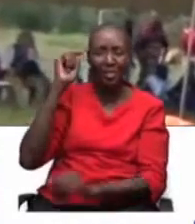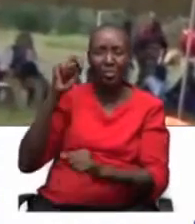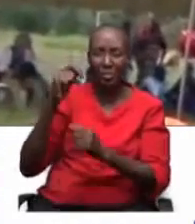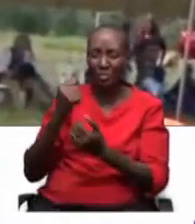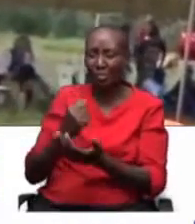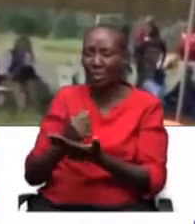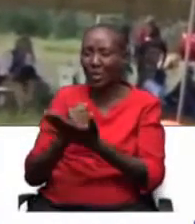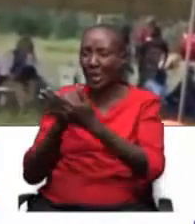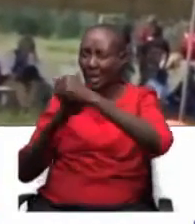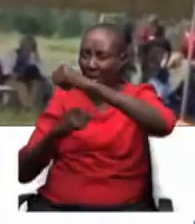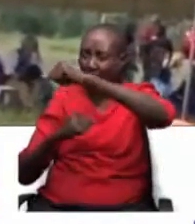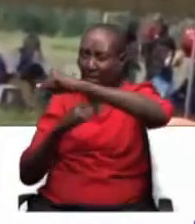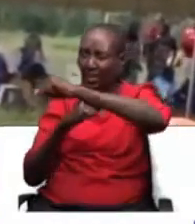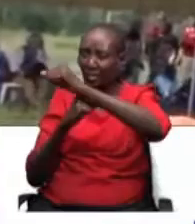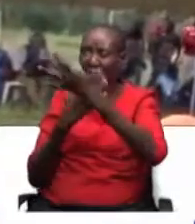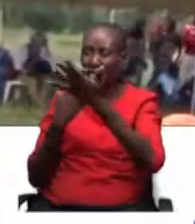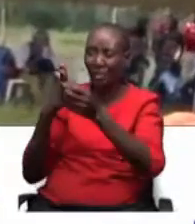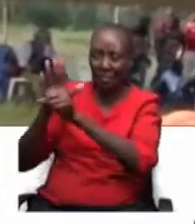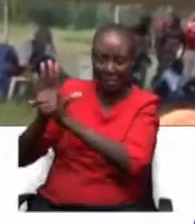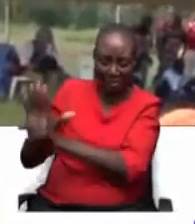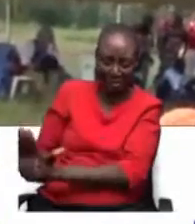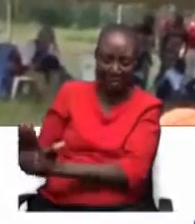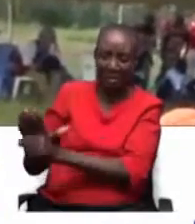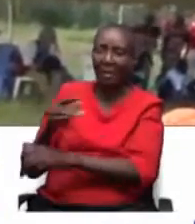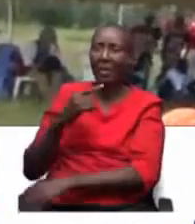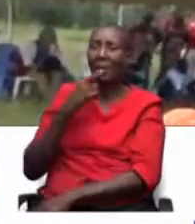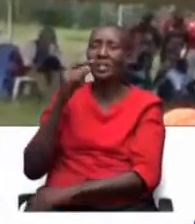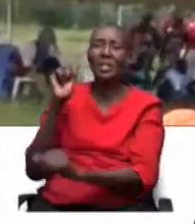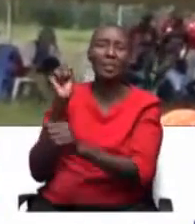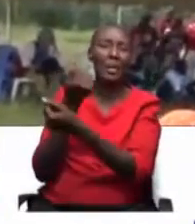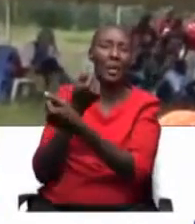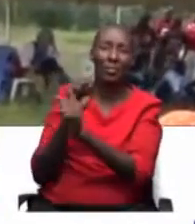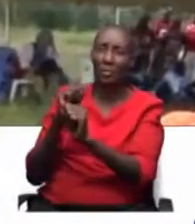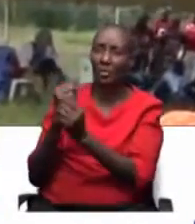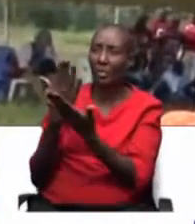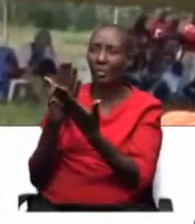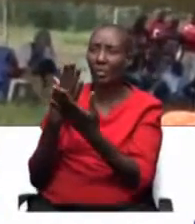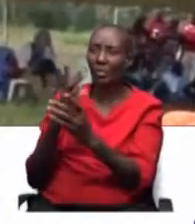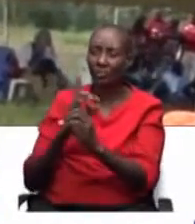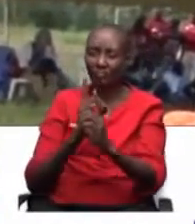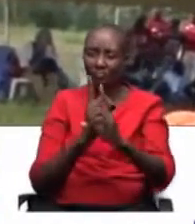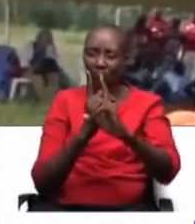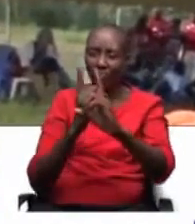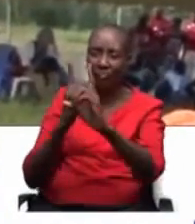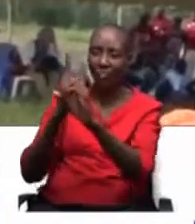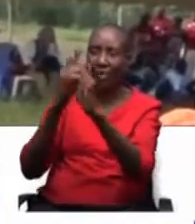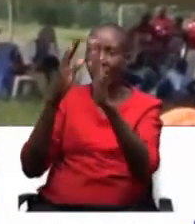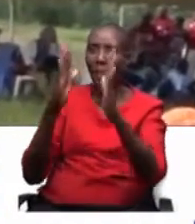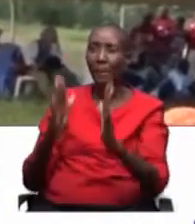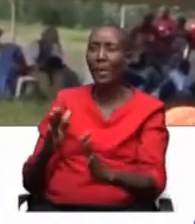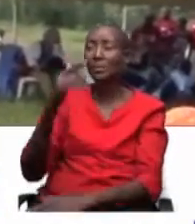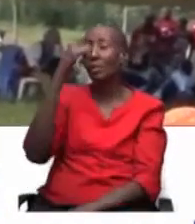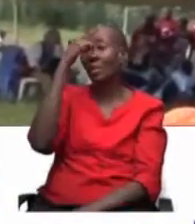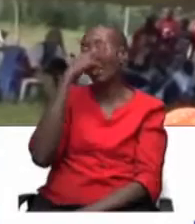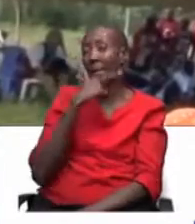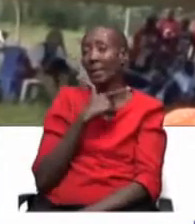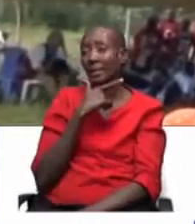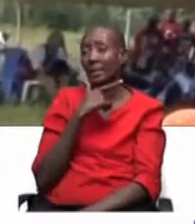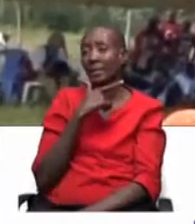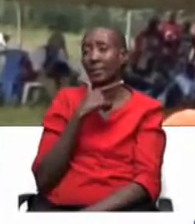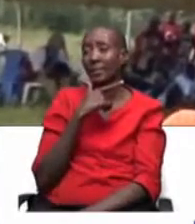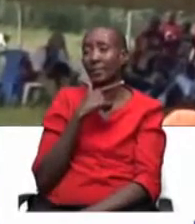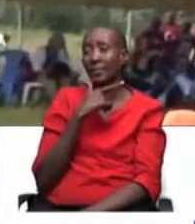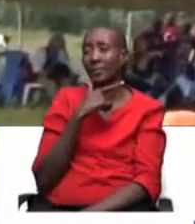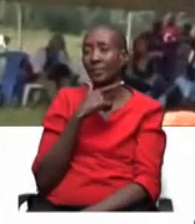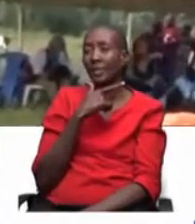schoolmates walikuwa wananidiscriminate, wanasema hawezi tembea na mtu mwenye aoni.